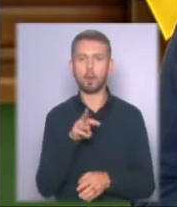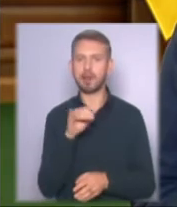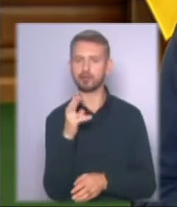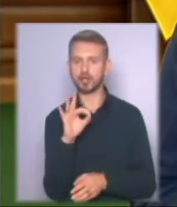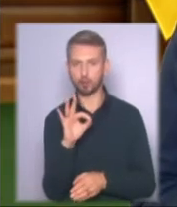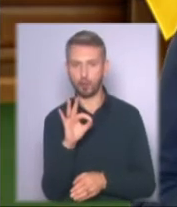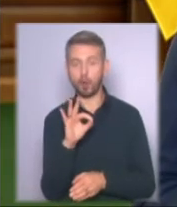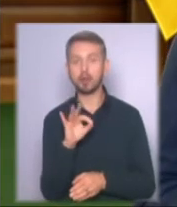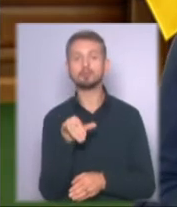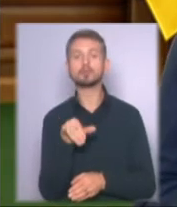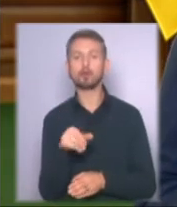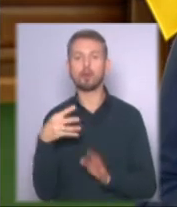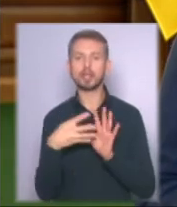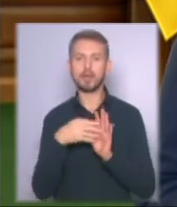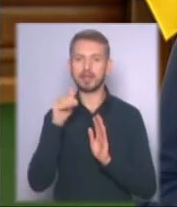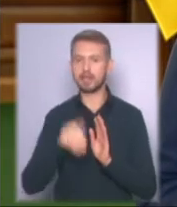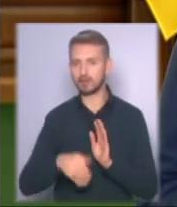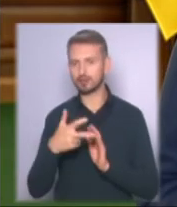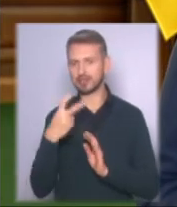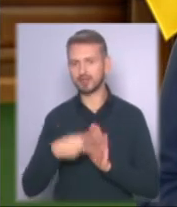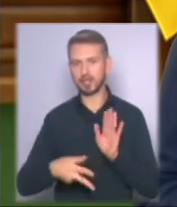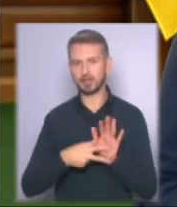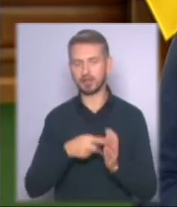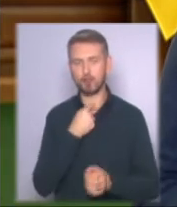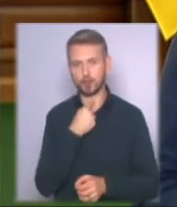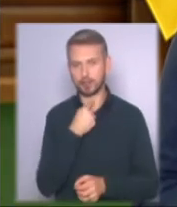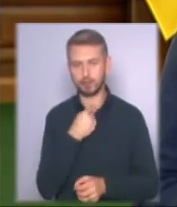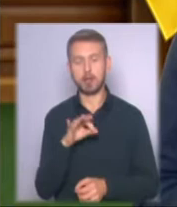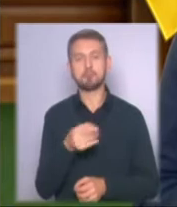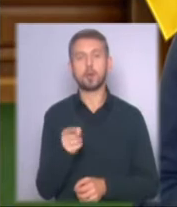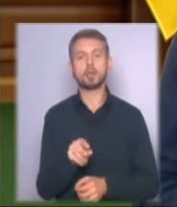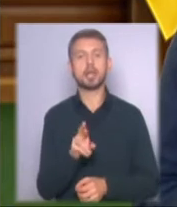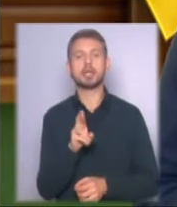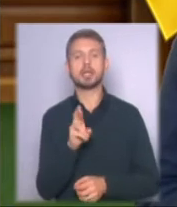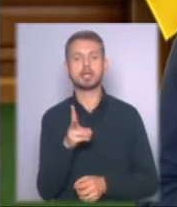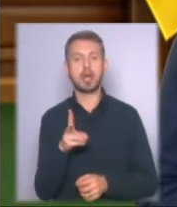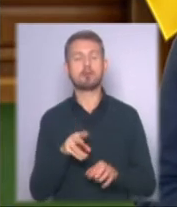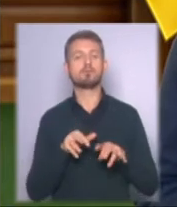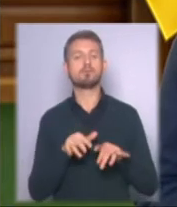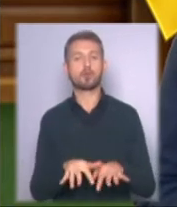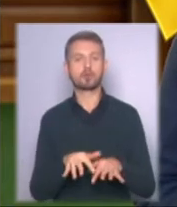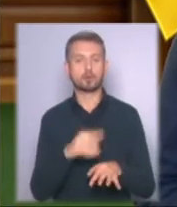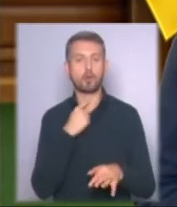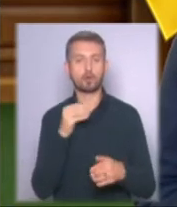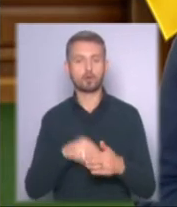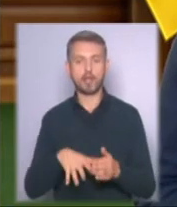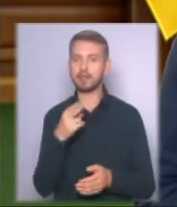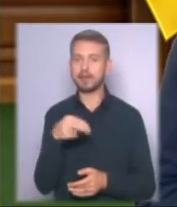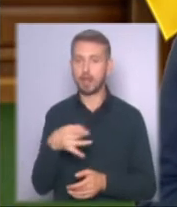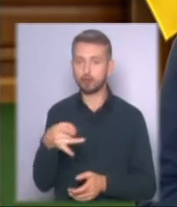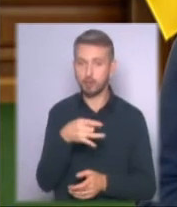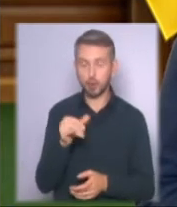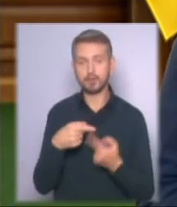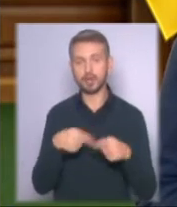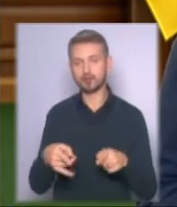з показником 9328 голосів. Тож про те, як пройшло волевиявлення у Деснянському районі та у